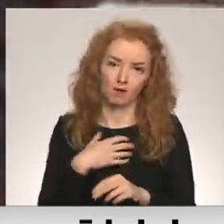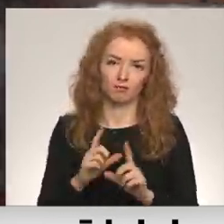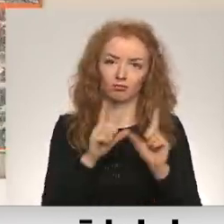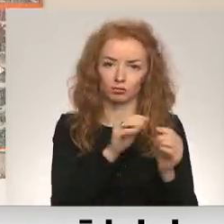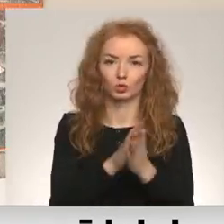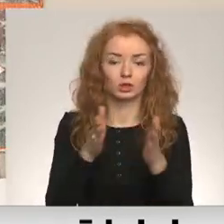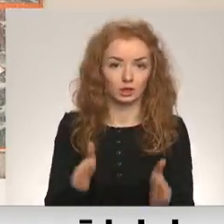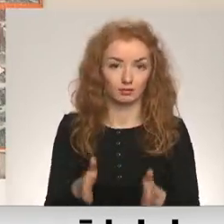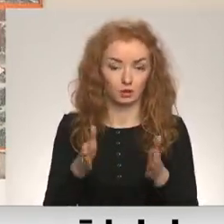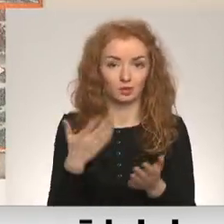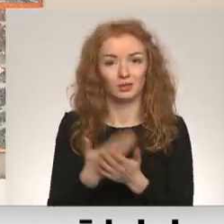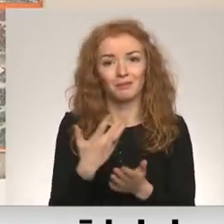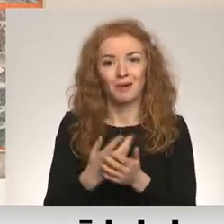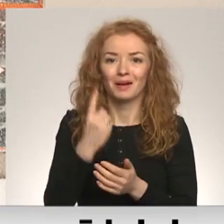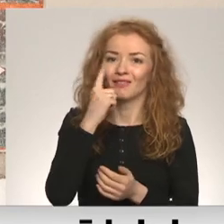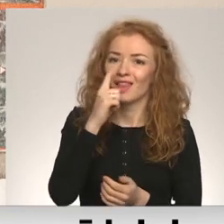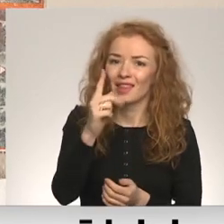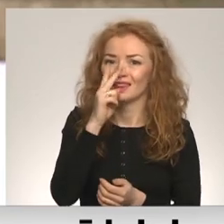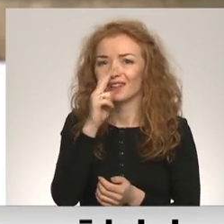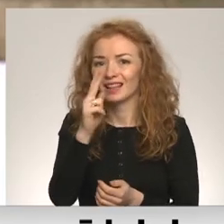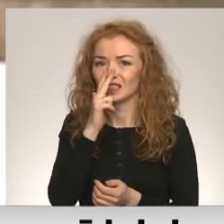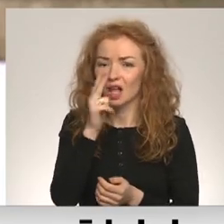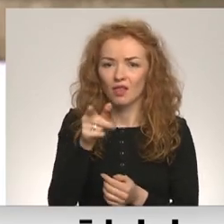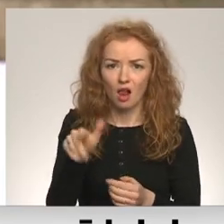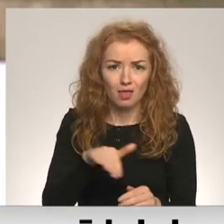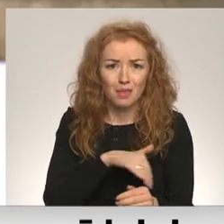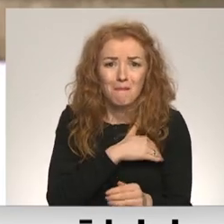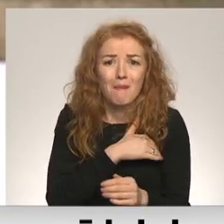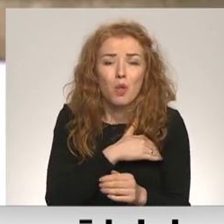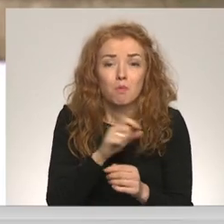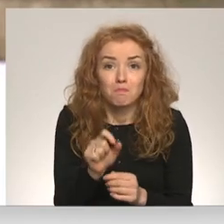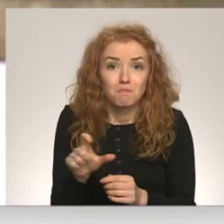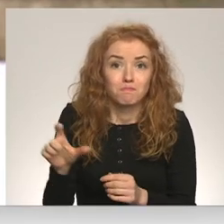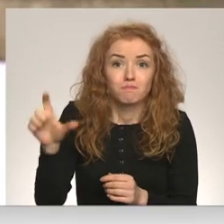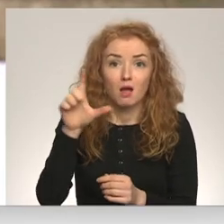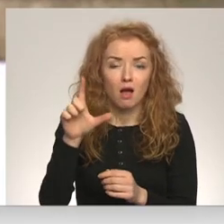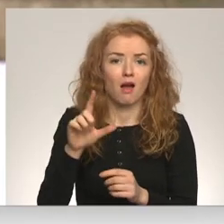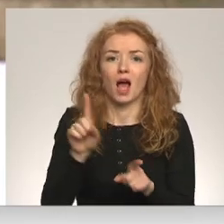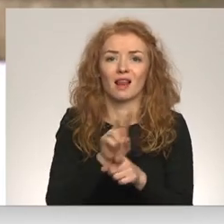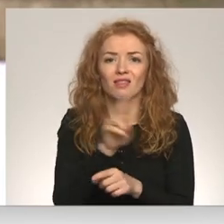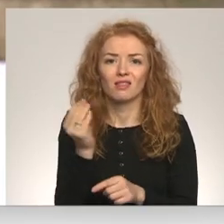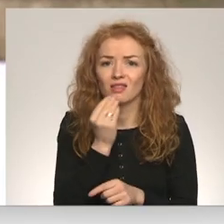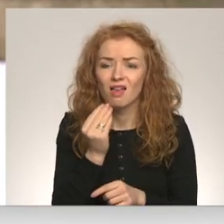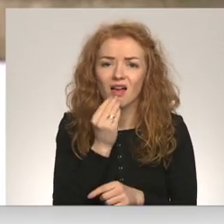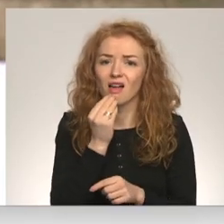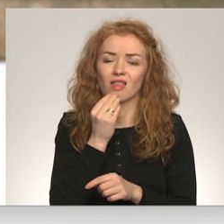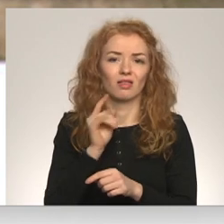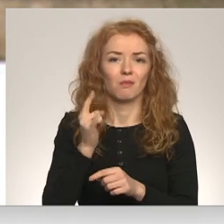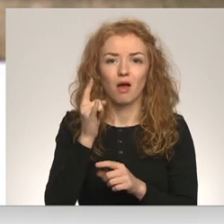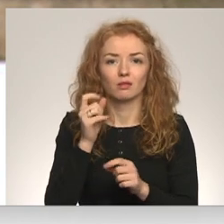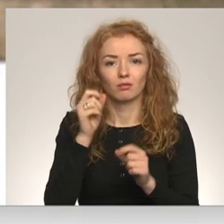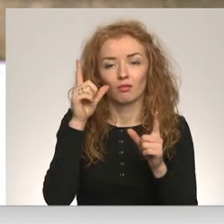par vienu mēnesi ir temperatūras pacēlums, vai viņš pēkšņi vairs neēd, viņš neceļās, viņš ir